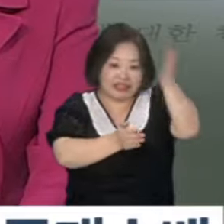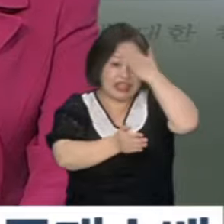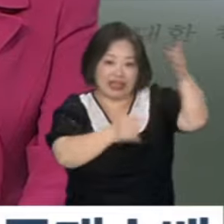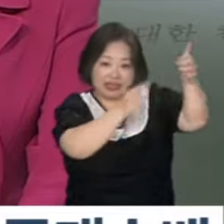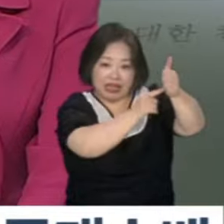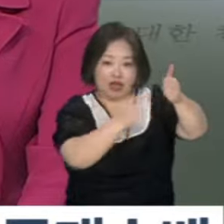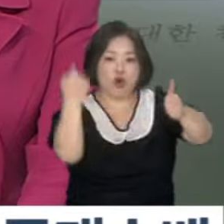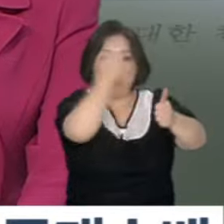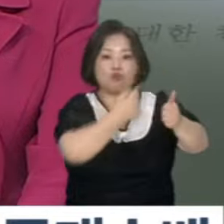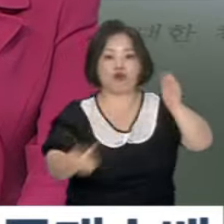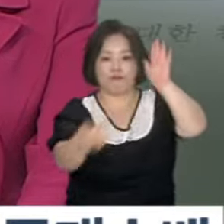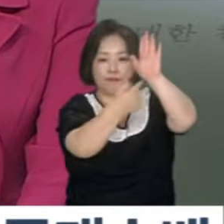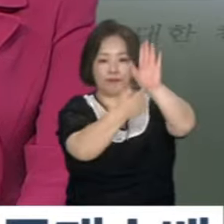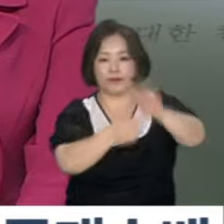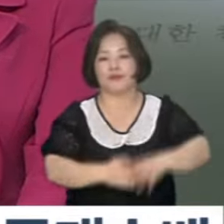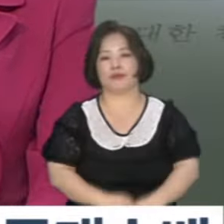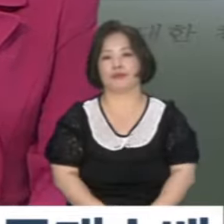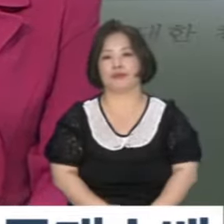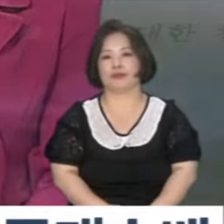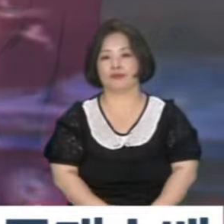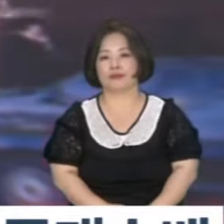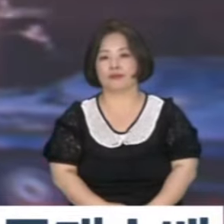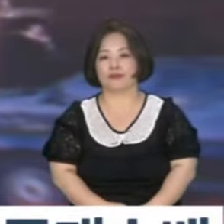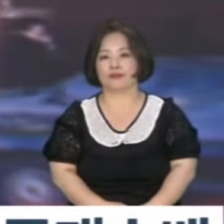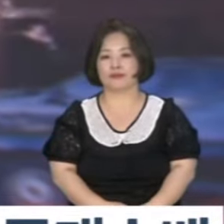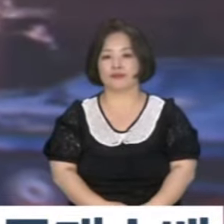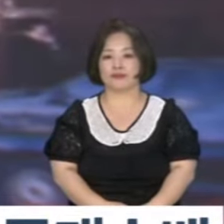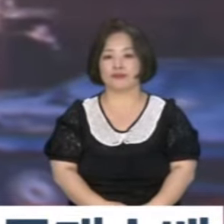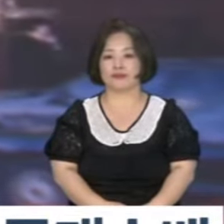공개 수배했습니다. 김경인 기자입니다.